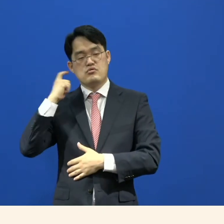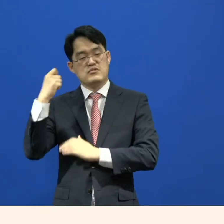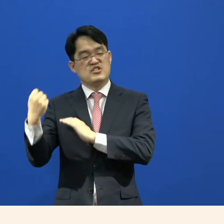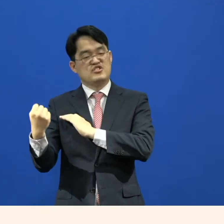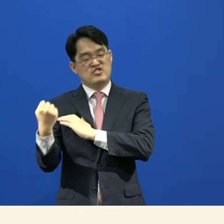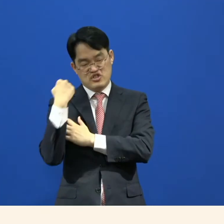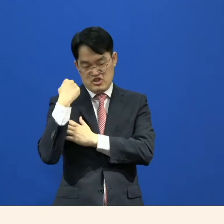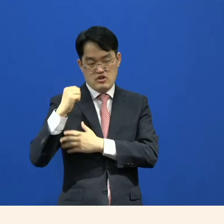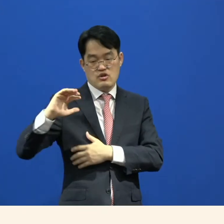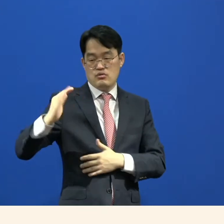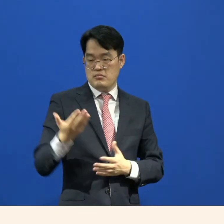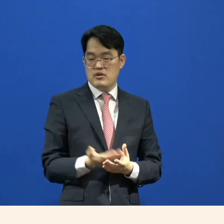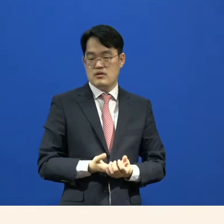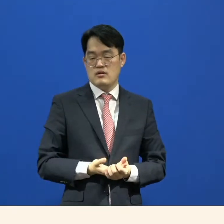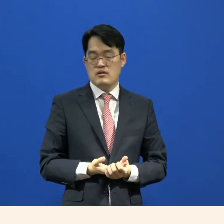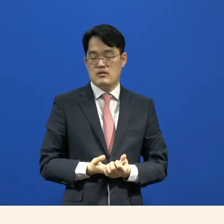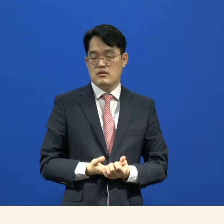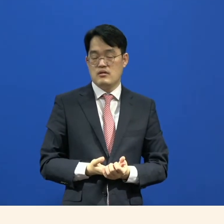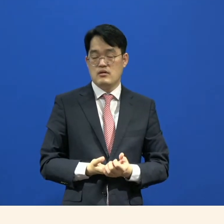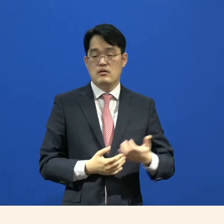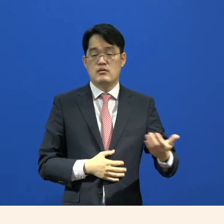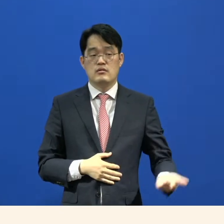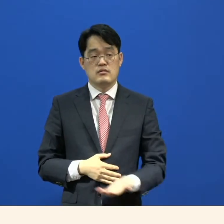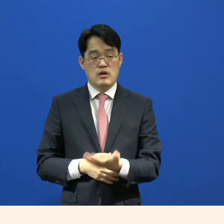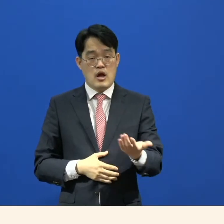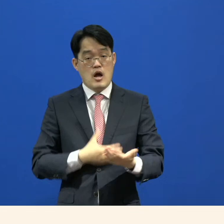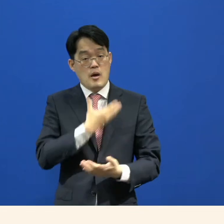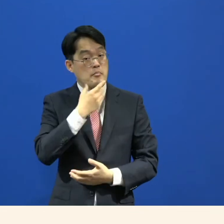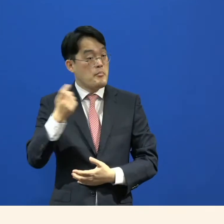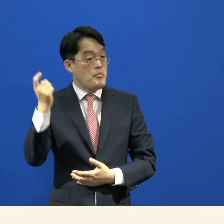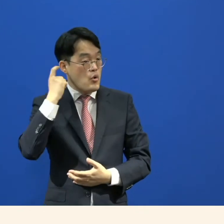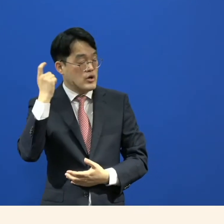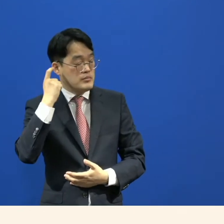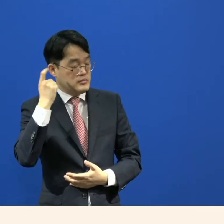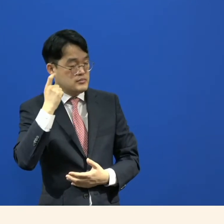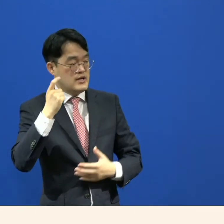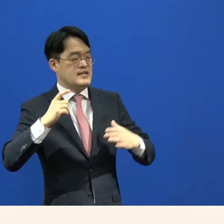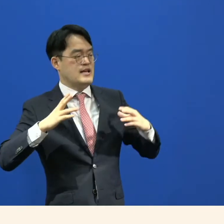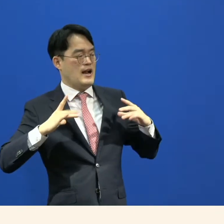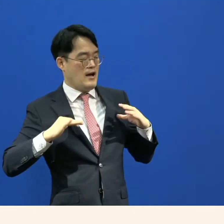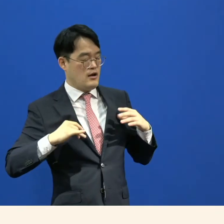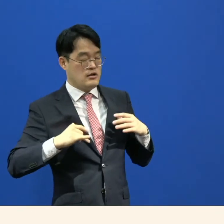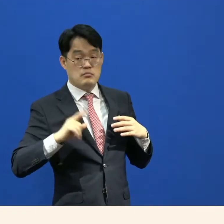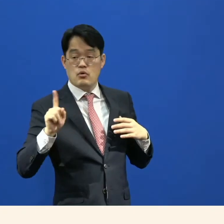여러분, 복음을 부끄러워하지 않는다는 말은 복음을 자랑한다는 얘기예요. 그리스도를 십자가를 자랑한다는 거예요.